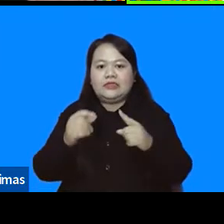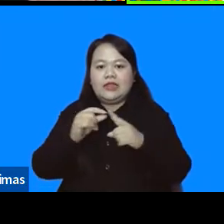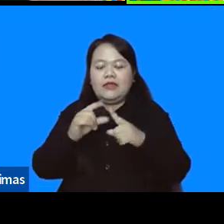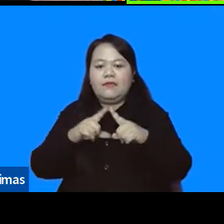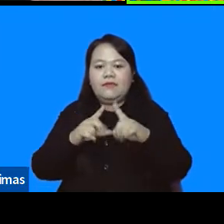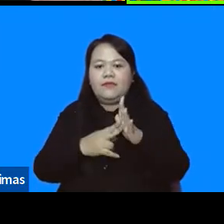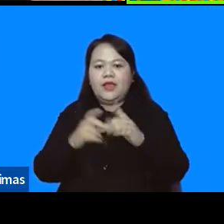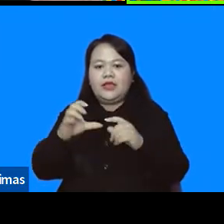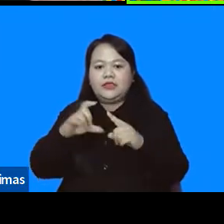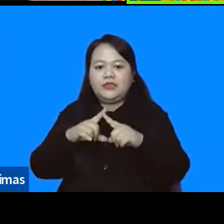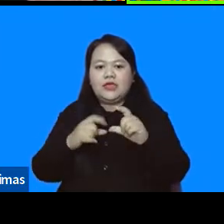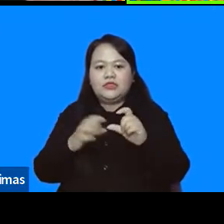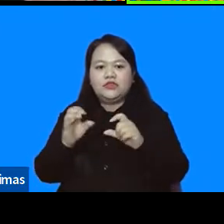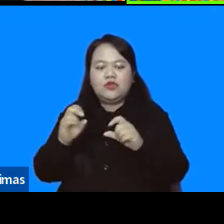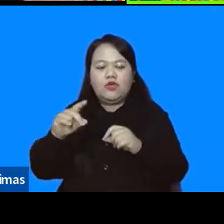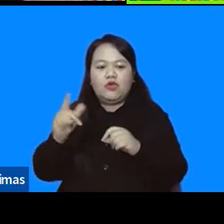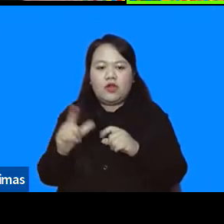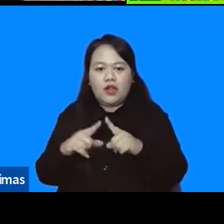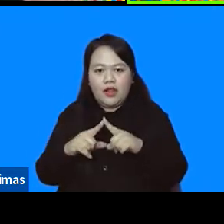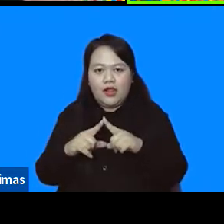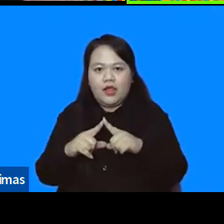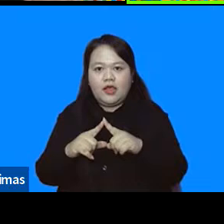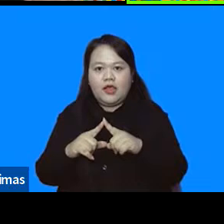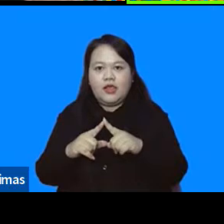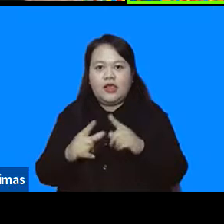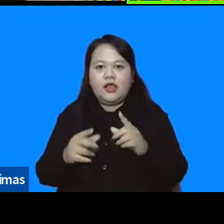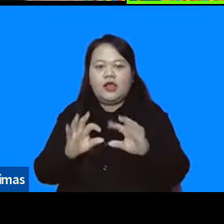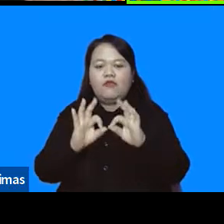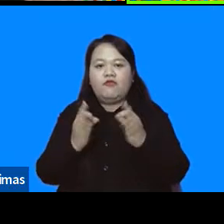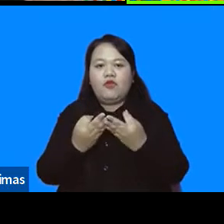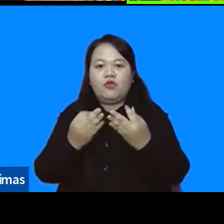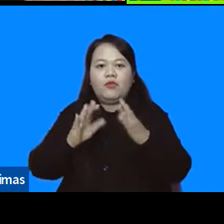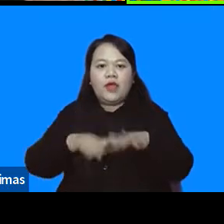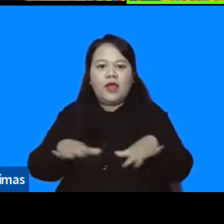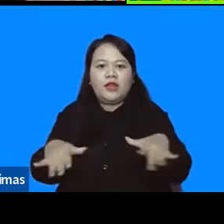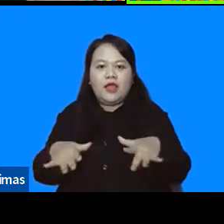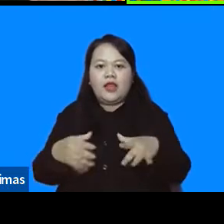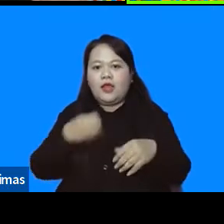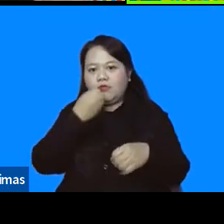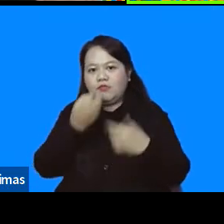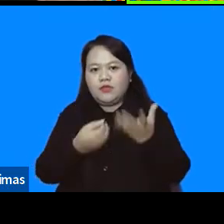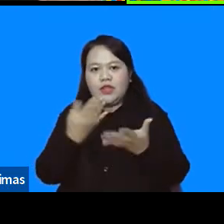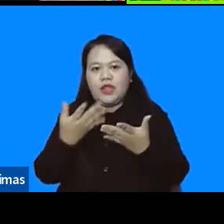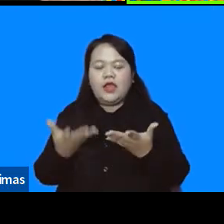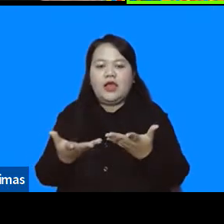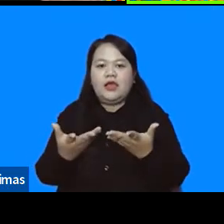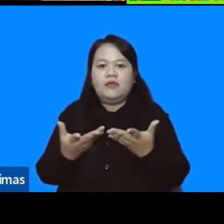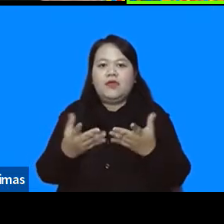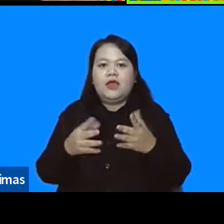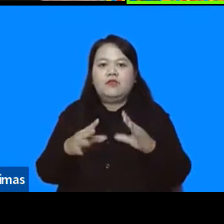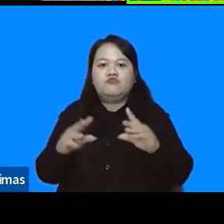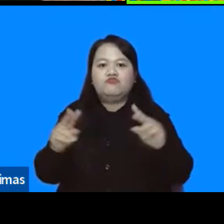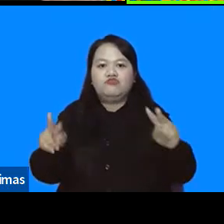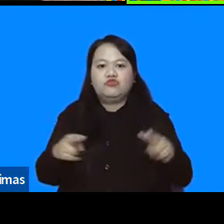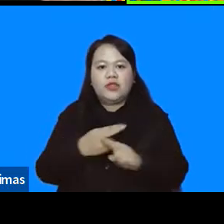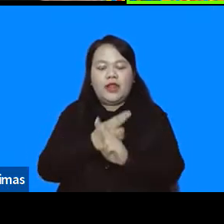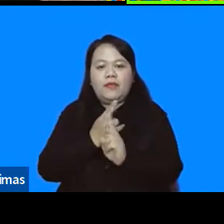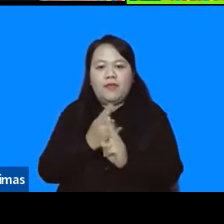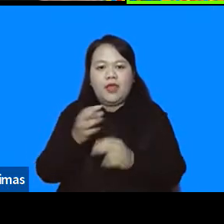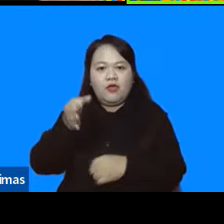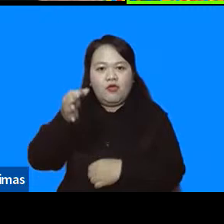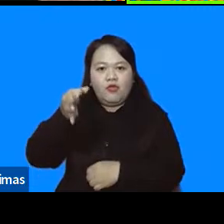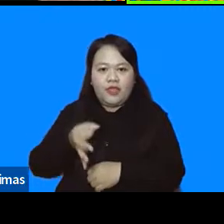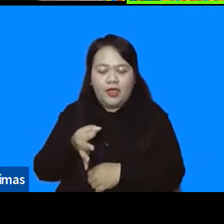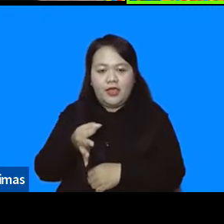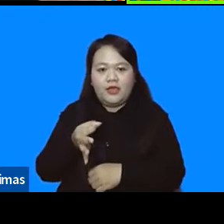ini juga kemudian tetap Forum Anak ini juga menyampaikan dalam bentuk di Musrembang Kota ya